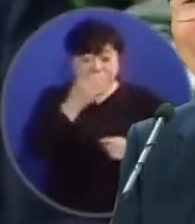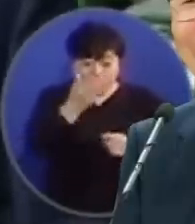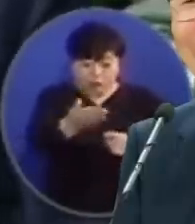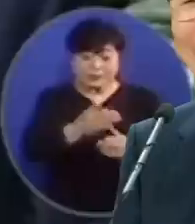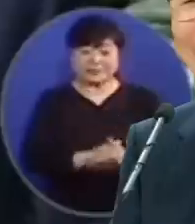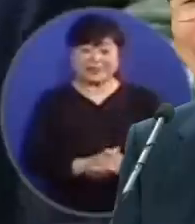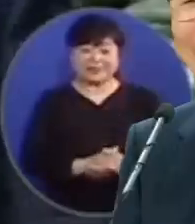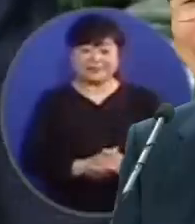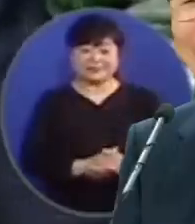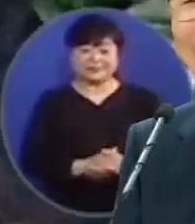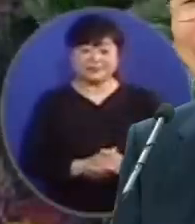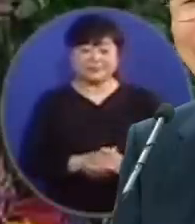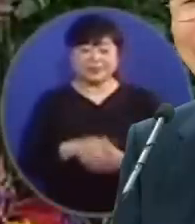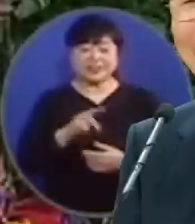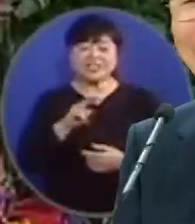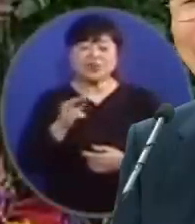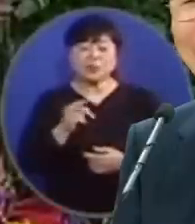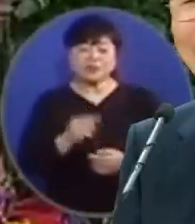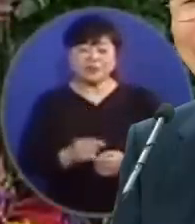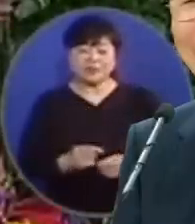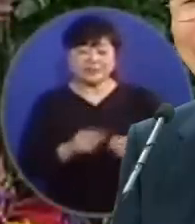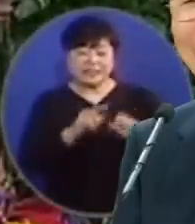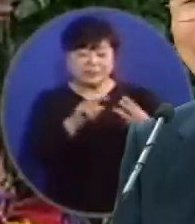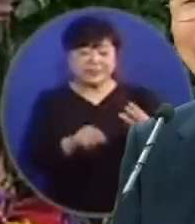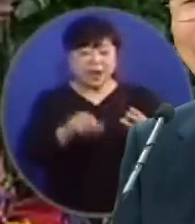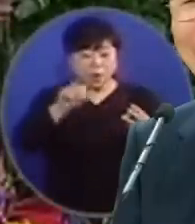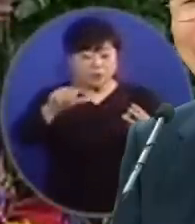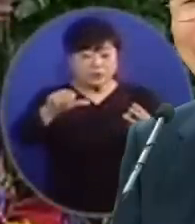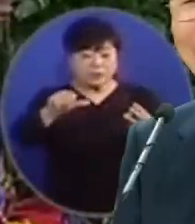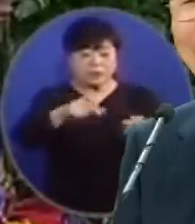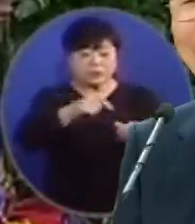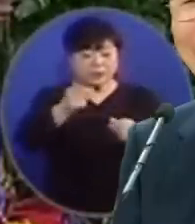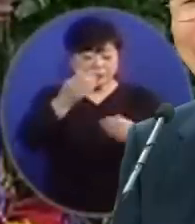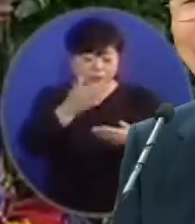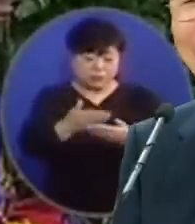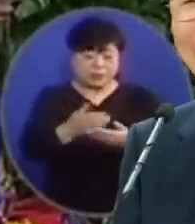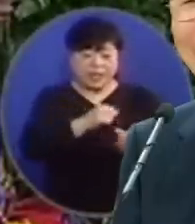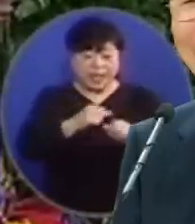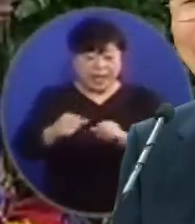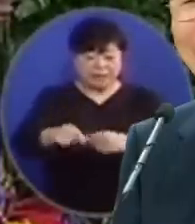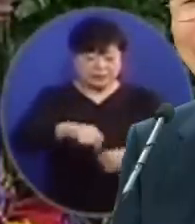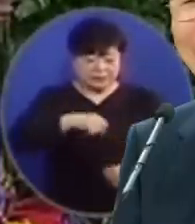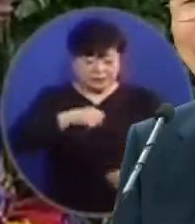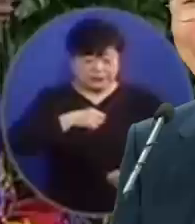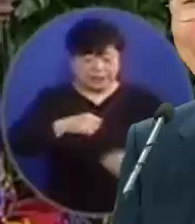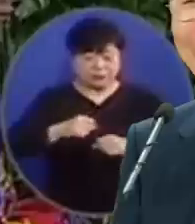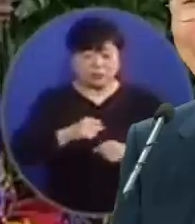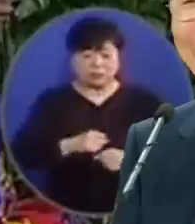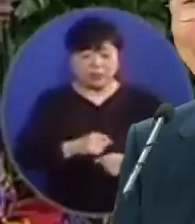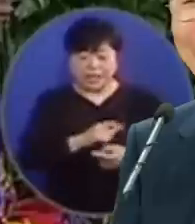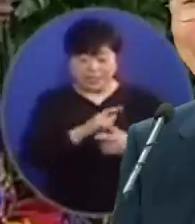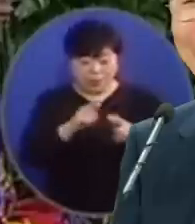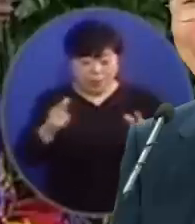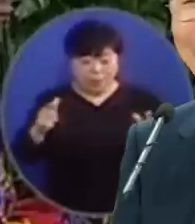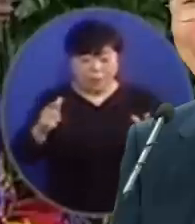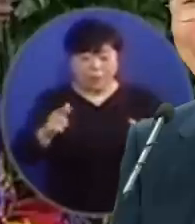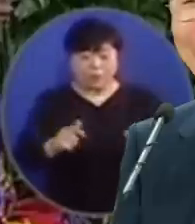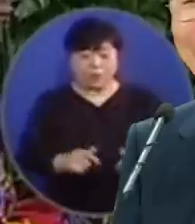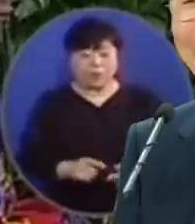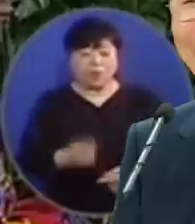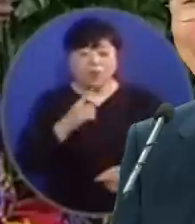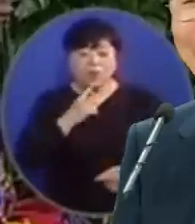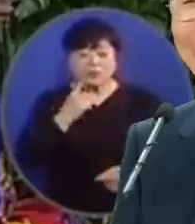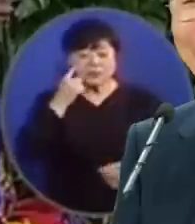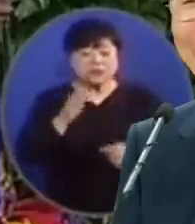것입니다. 기도서 3장 5절로 7절에 보면 우리를 구원하시되 우리가 행한 바 의로운 행위로 말미암지 아니하고